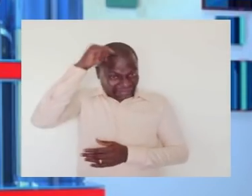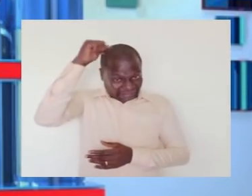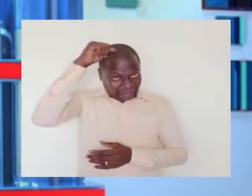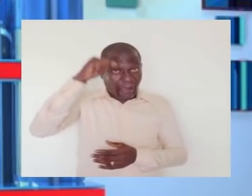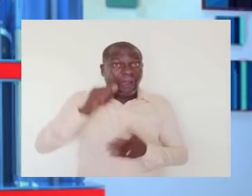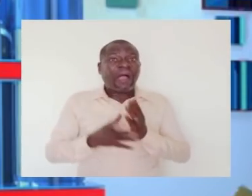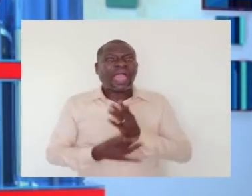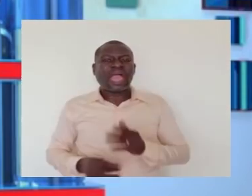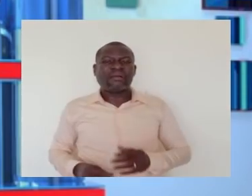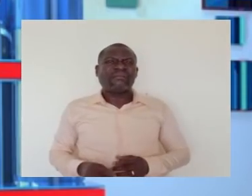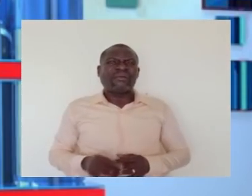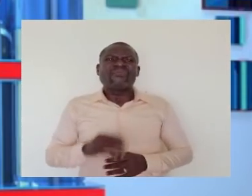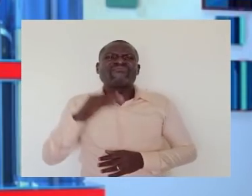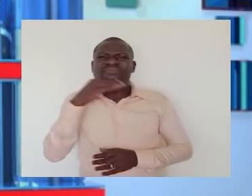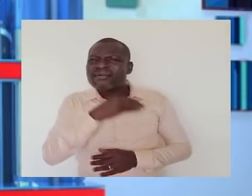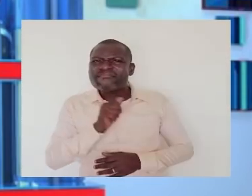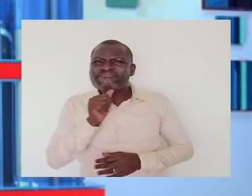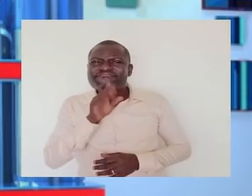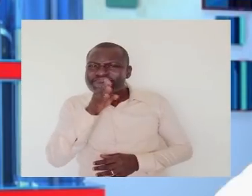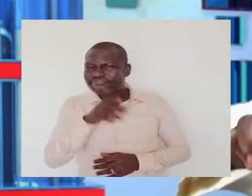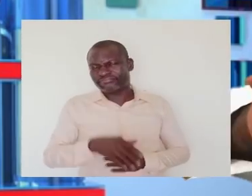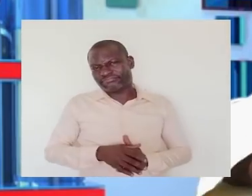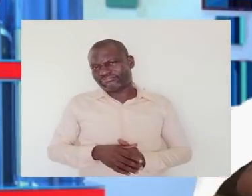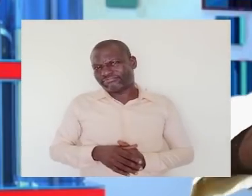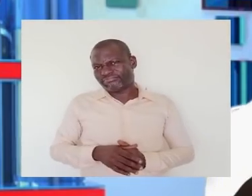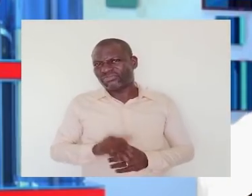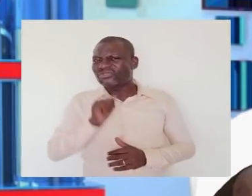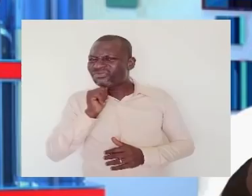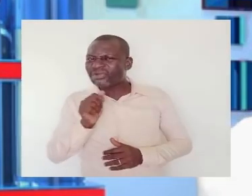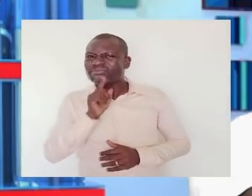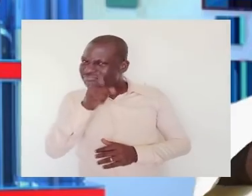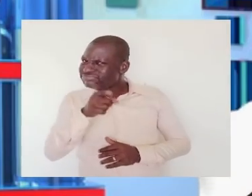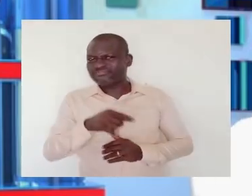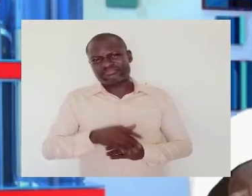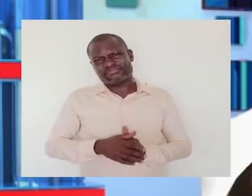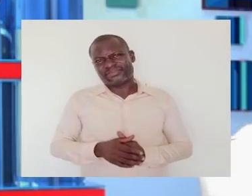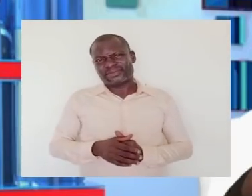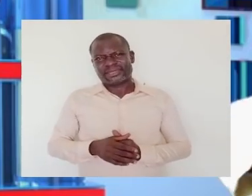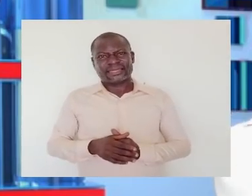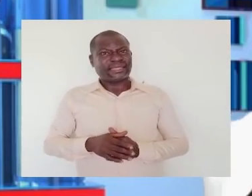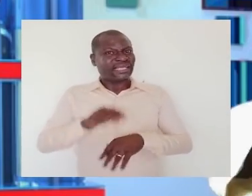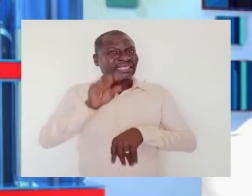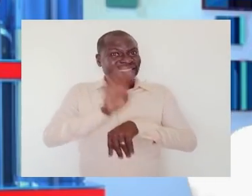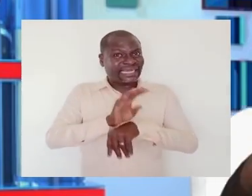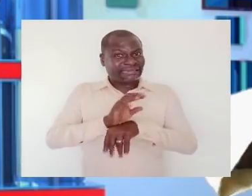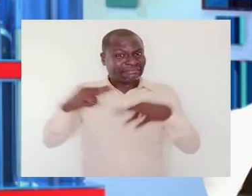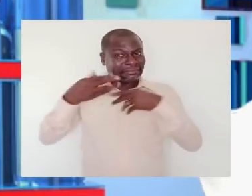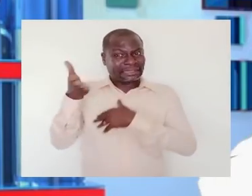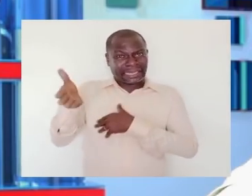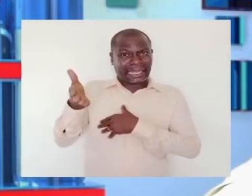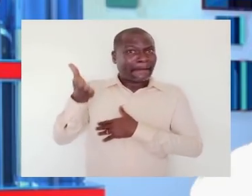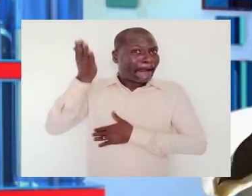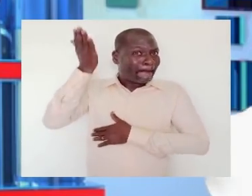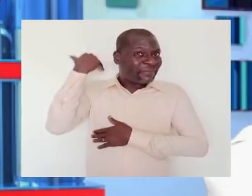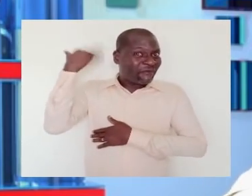huna keke. Ano mdi hune huna mo. Na ye tuku dem. Aswale dem. Te sadi ya sabi. Abo sonson